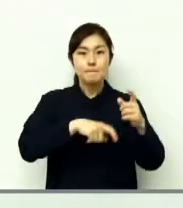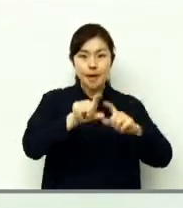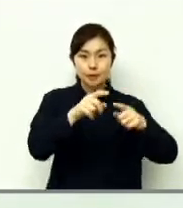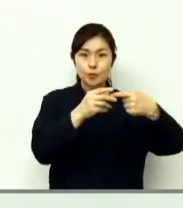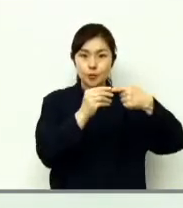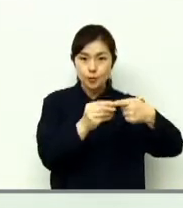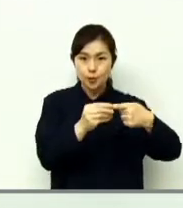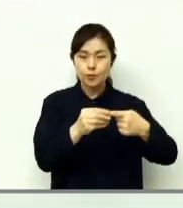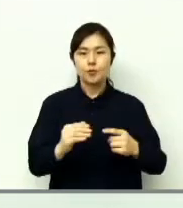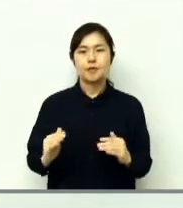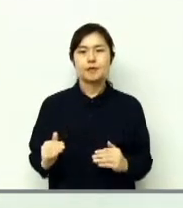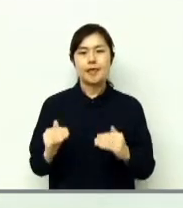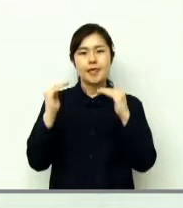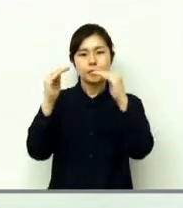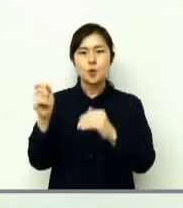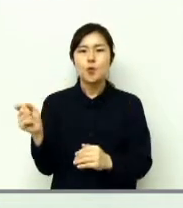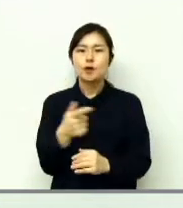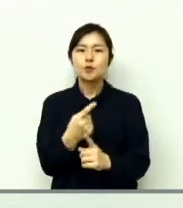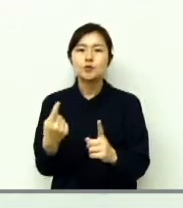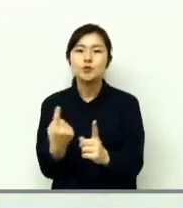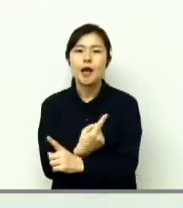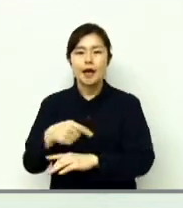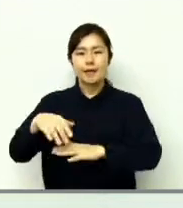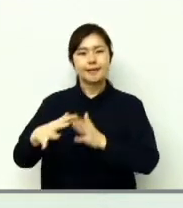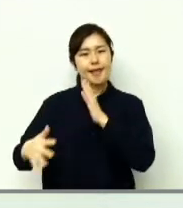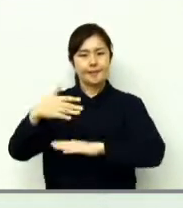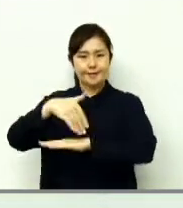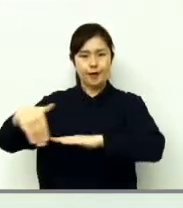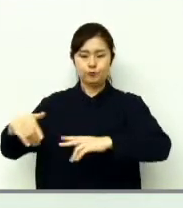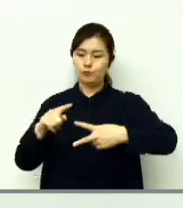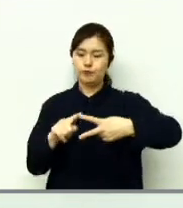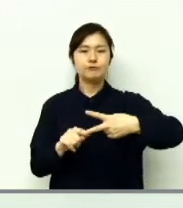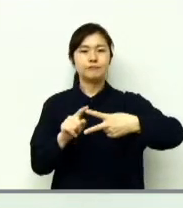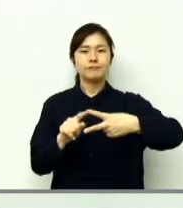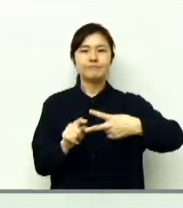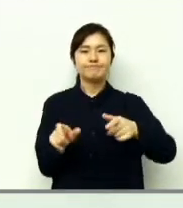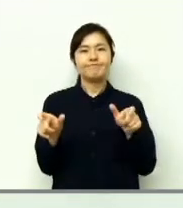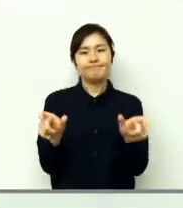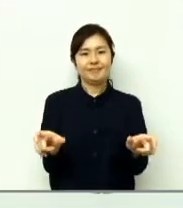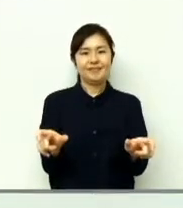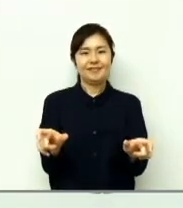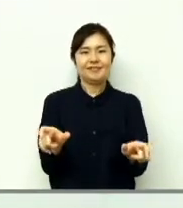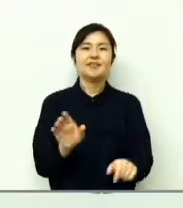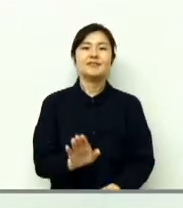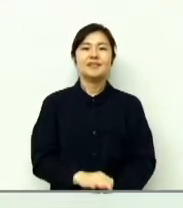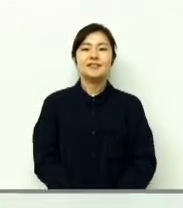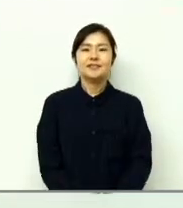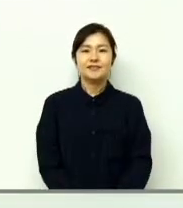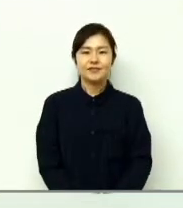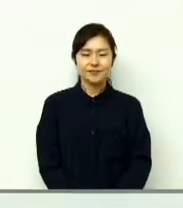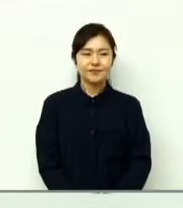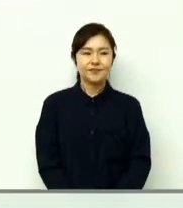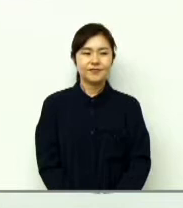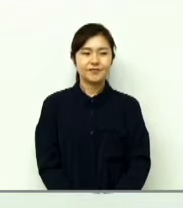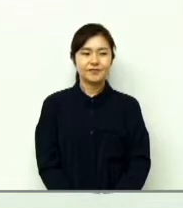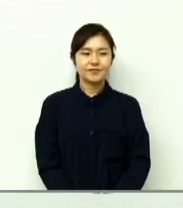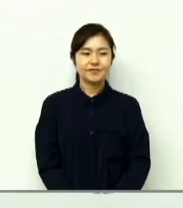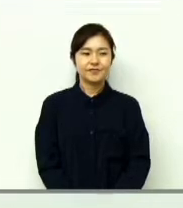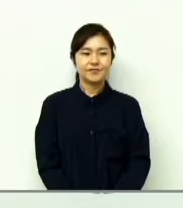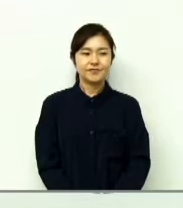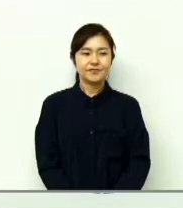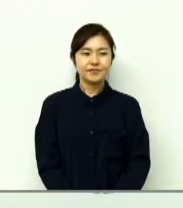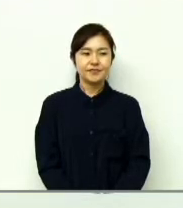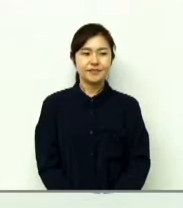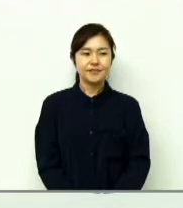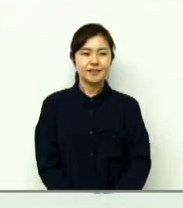の中の重点的なものとして位置づけられるということであります。また合わせて、策定をいたしました町人仕事総